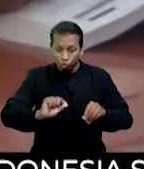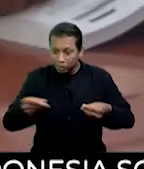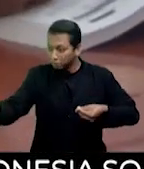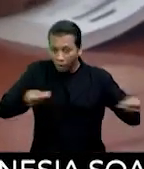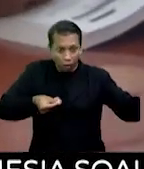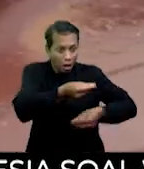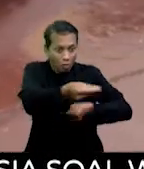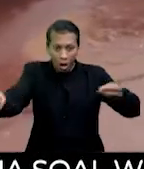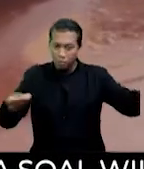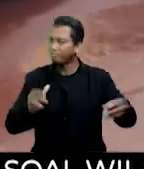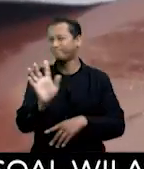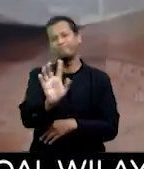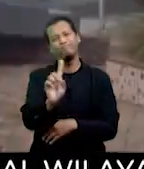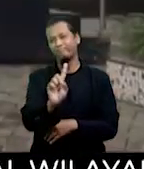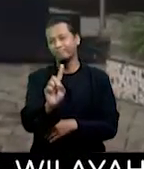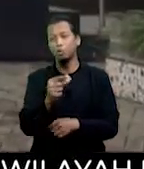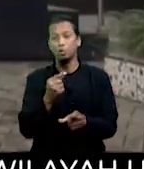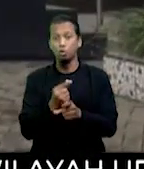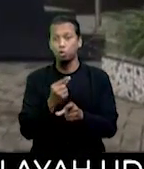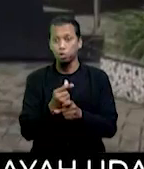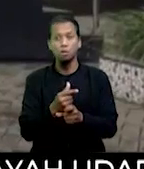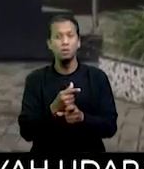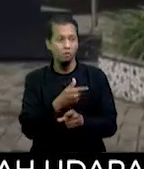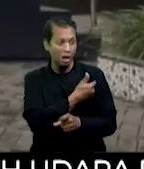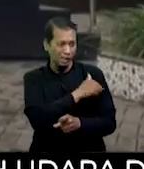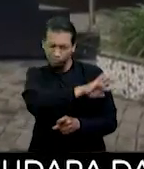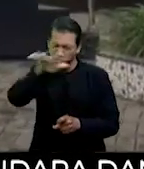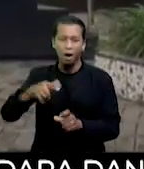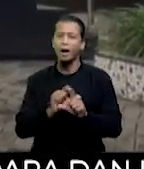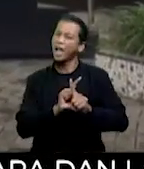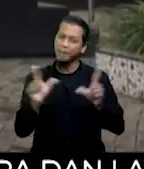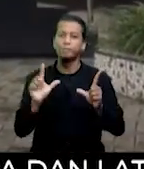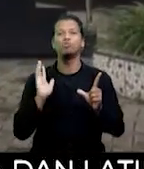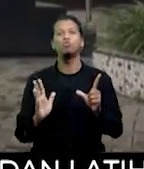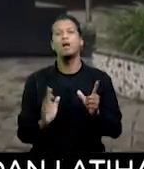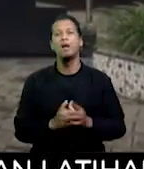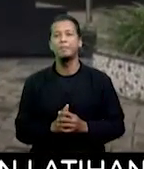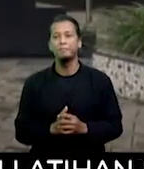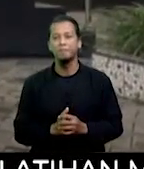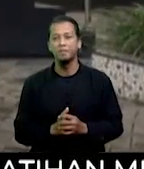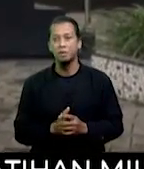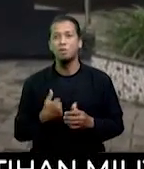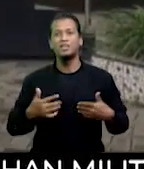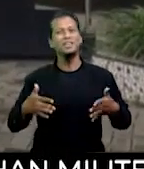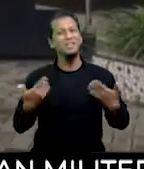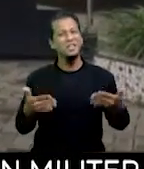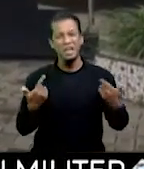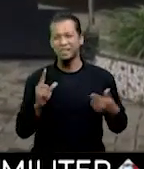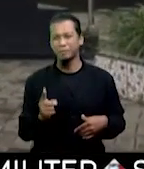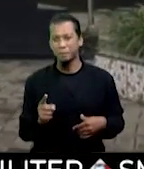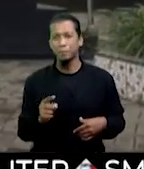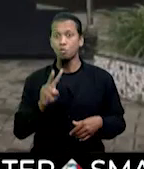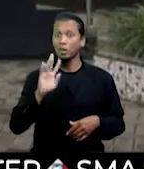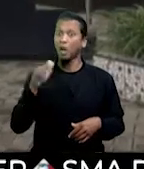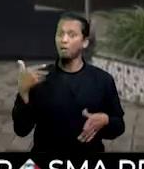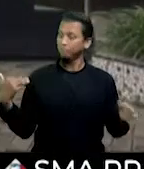mendapatkan persetujuan orang tua. Seru banget ya, pastinya. Karena akhirnya dalam 2 tahun sekolah di sini,